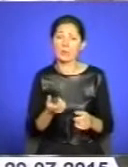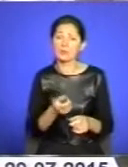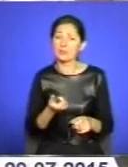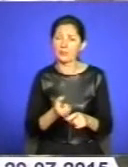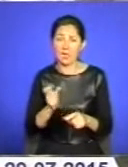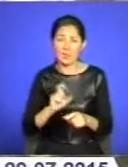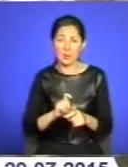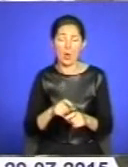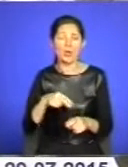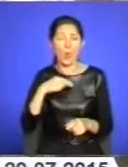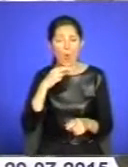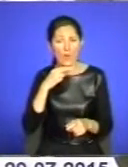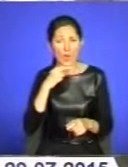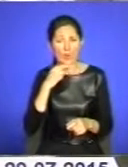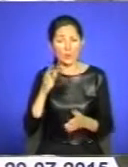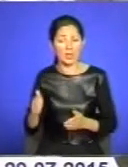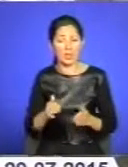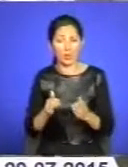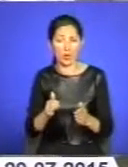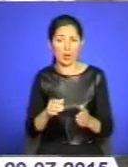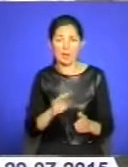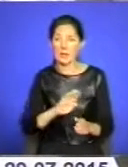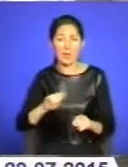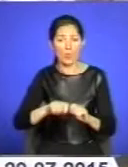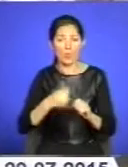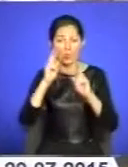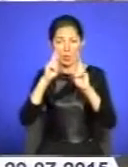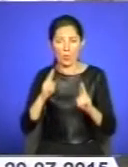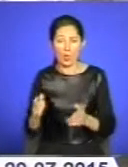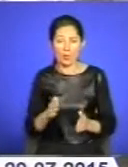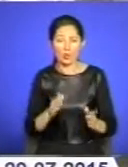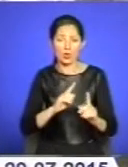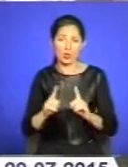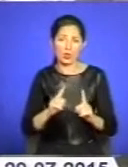обачними, уважними на дорозі та не порушувати правил дорожнього руху.